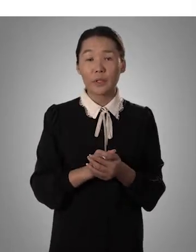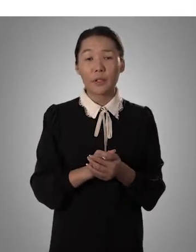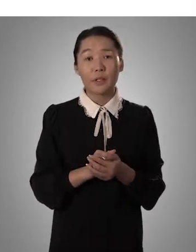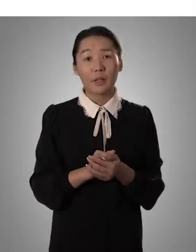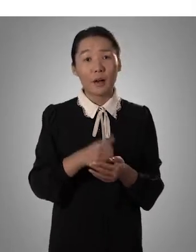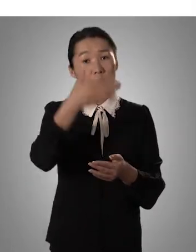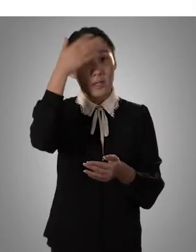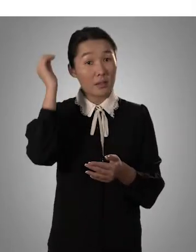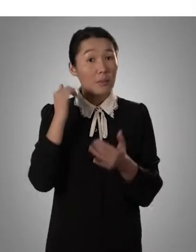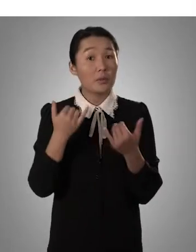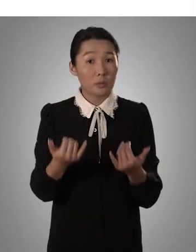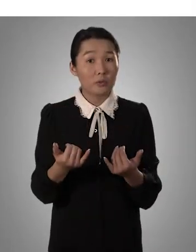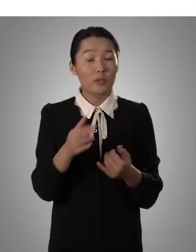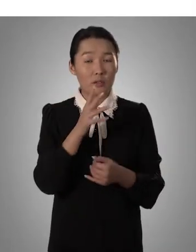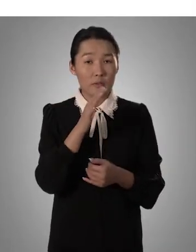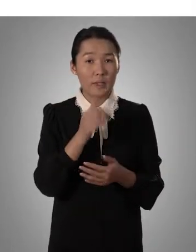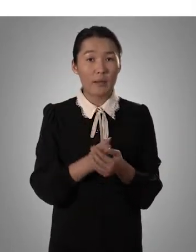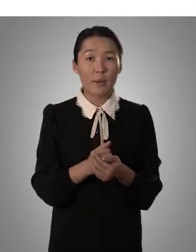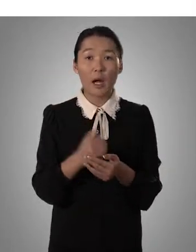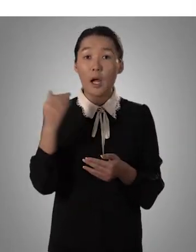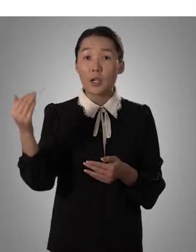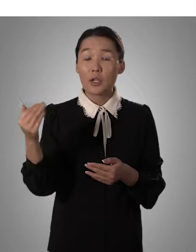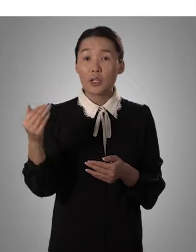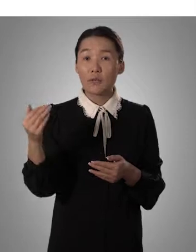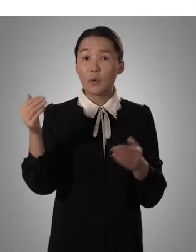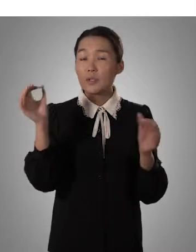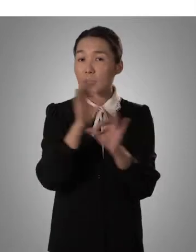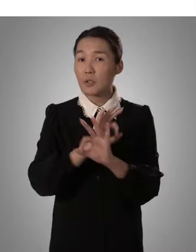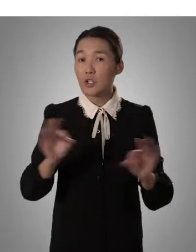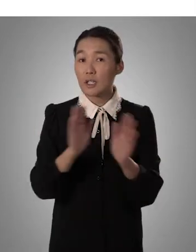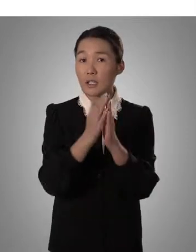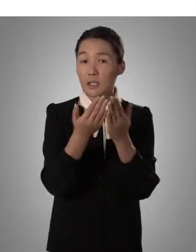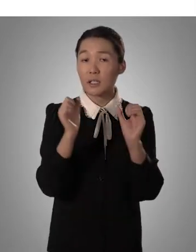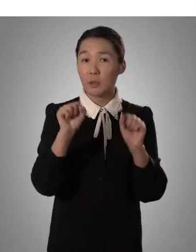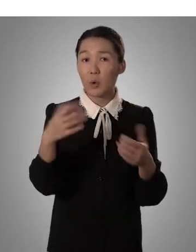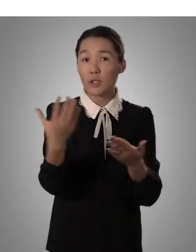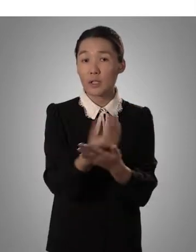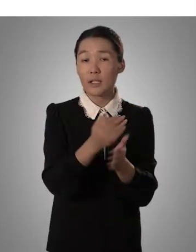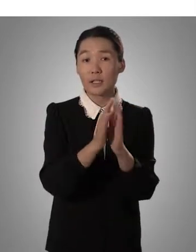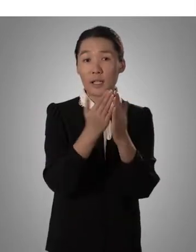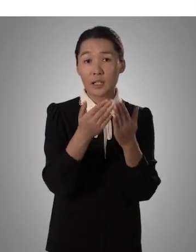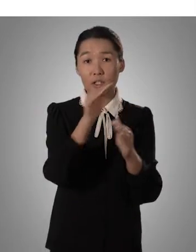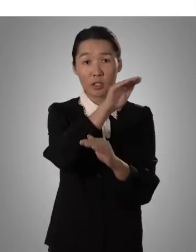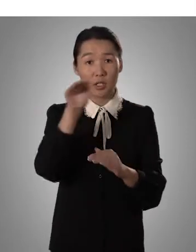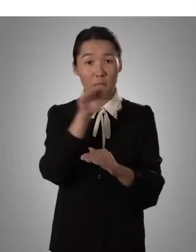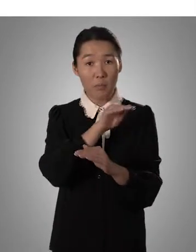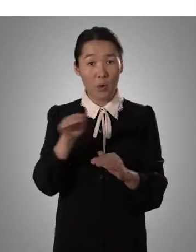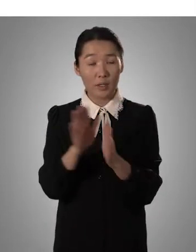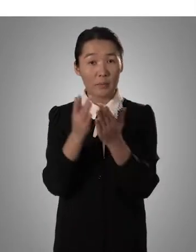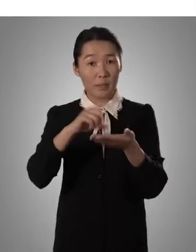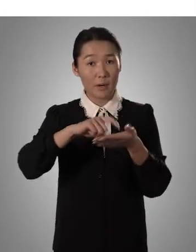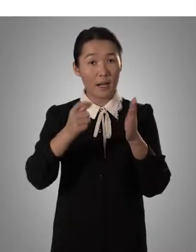подзабытому в наше время его замечательные книги можно найти на книжных полках библиотек